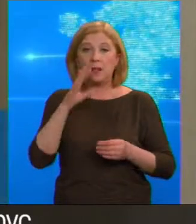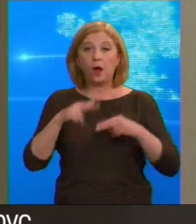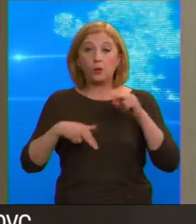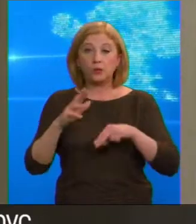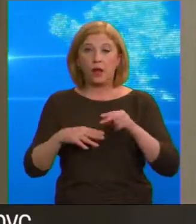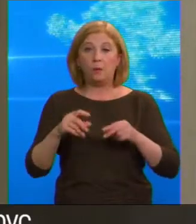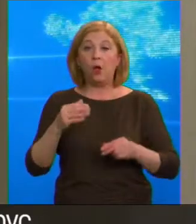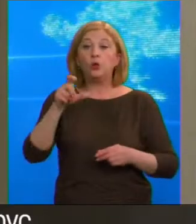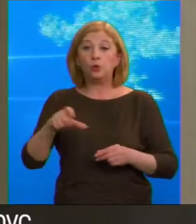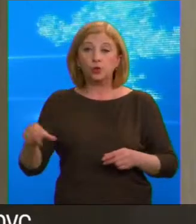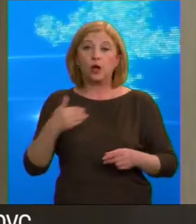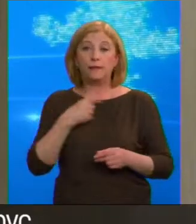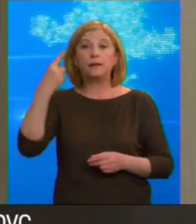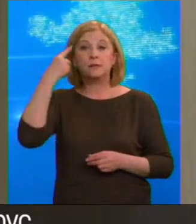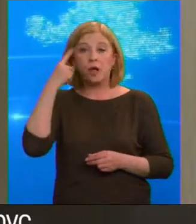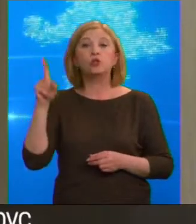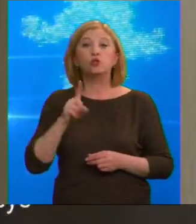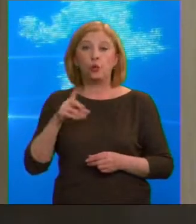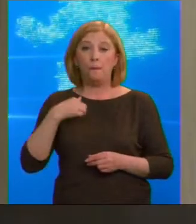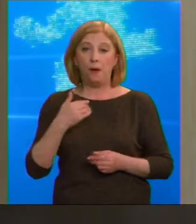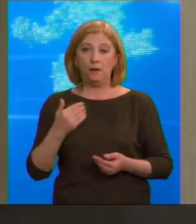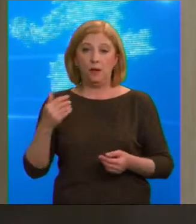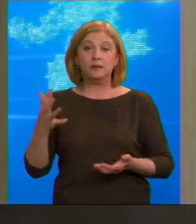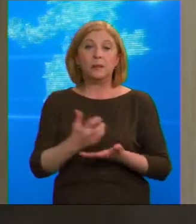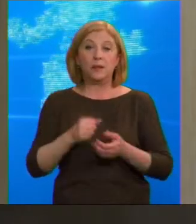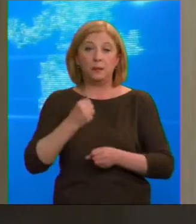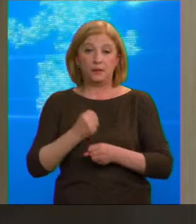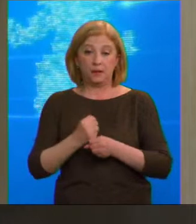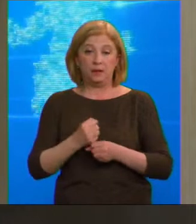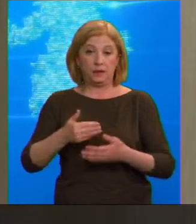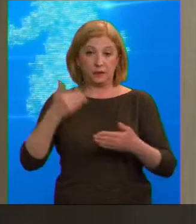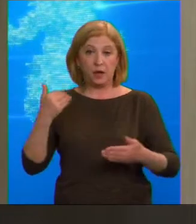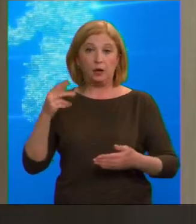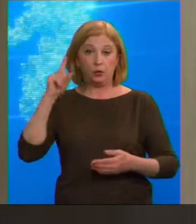хотят знать, что мы собираемся делать, и знать это накануне. И почему мы?